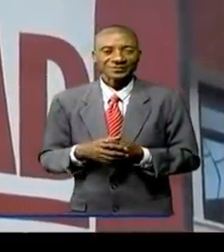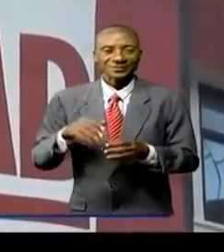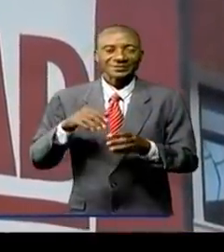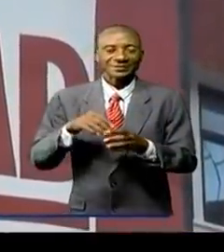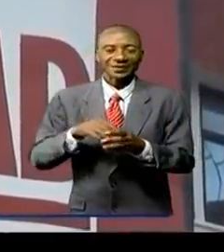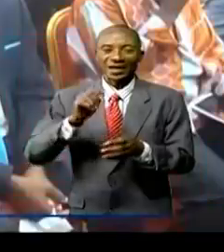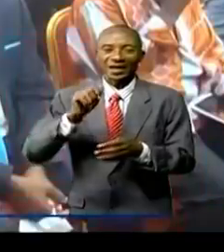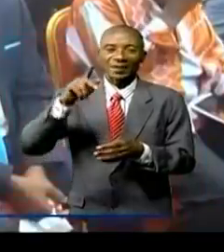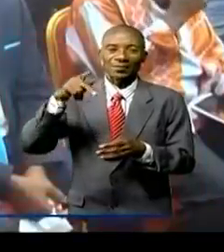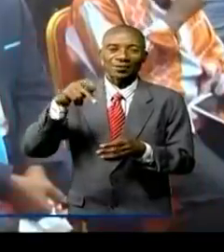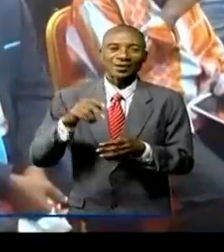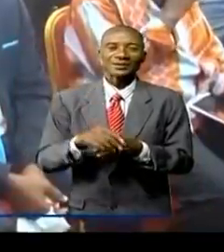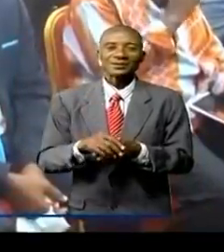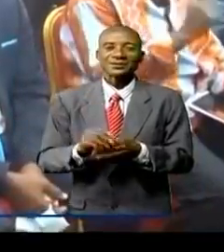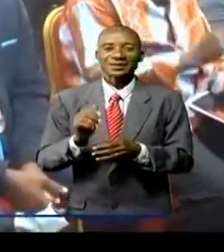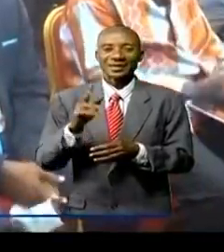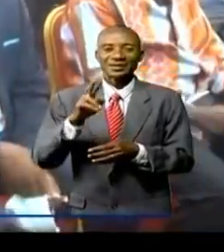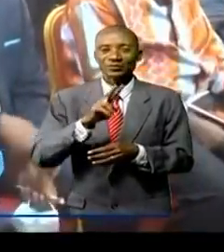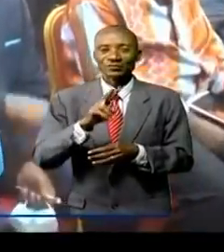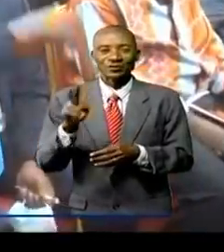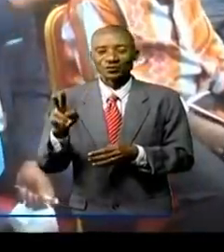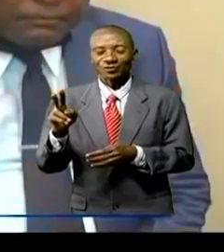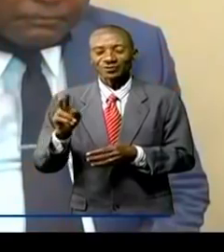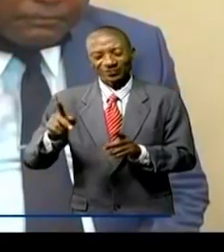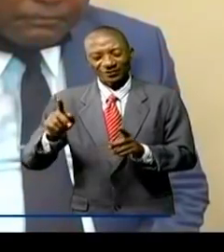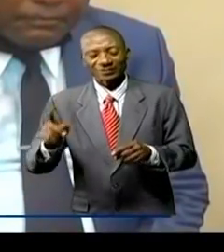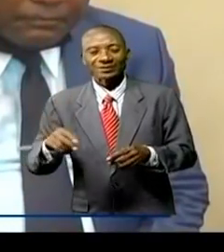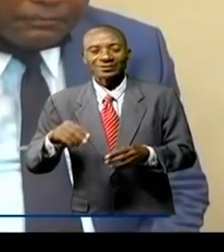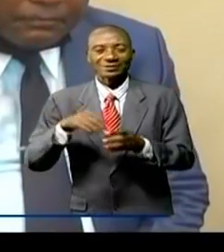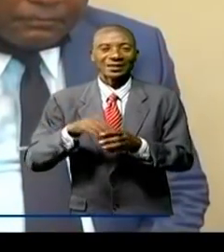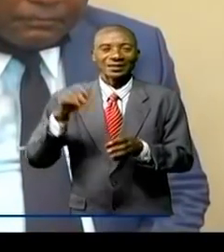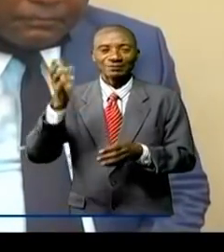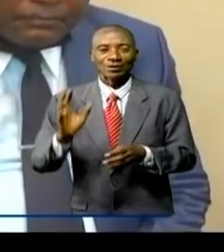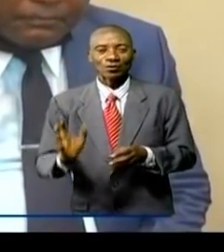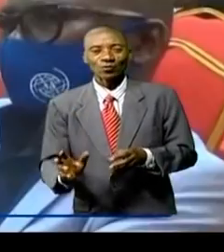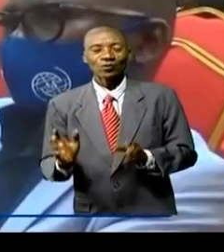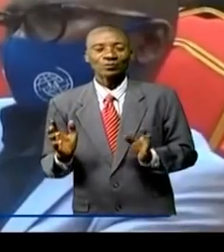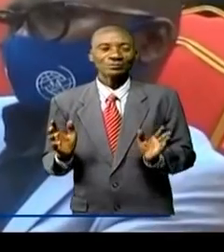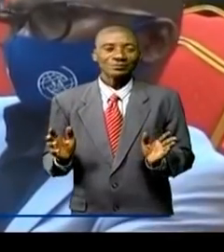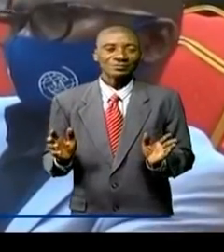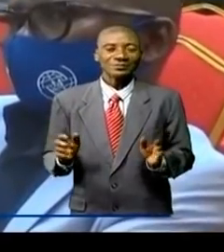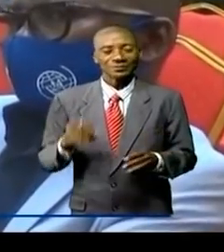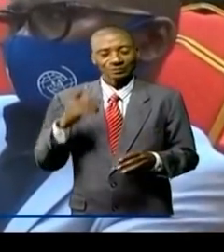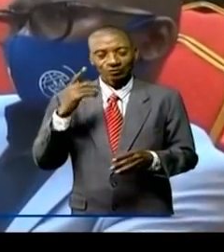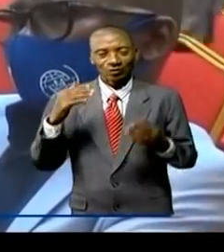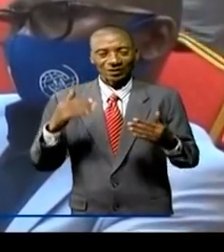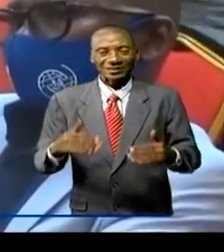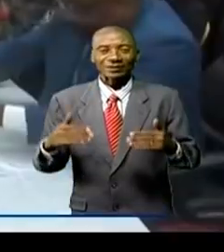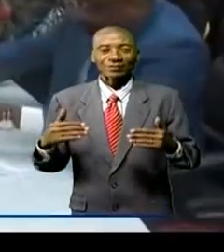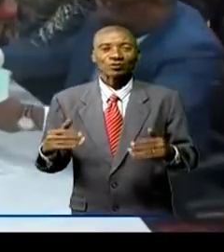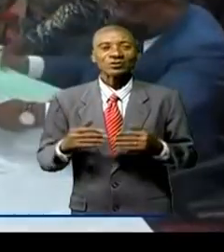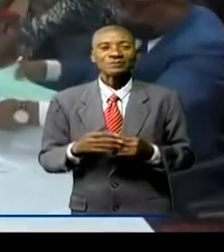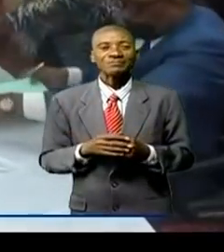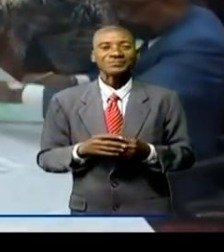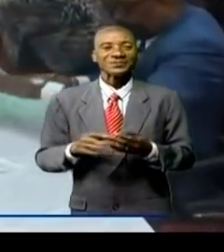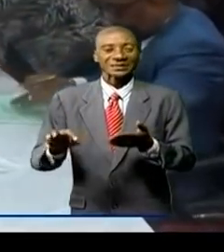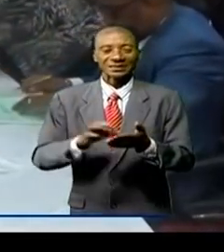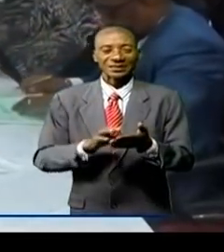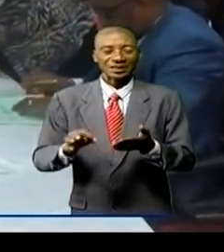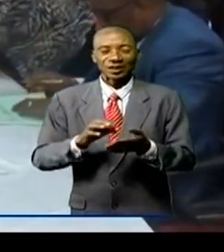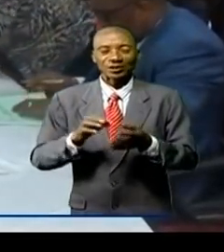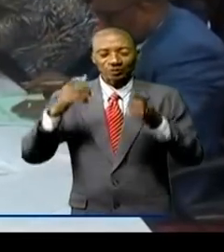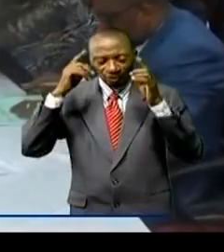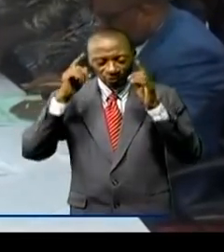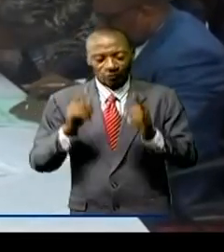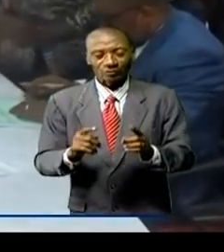de la direction provinciale de la DGRK Congo Central, c'est le cadre choisi pour cette cérémonie de la signature de contrat de